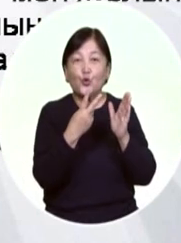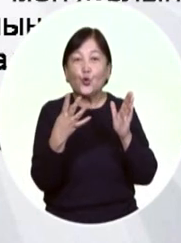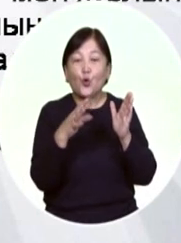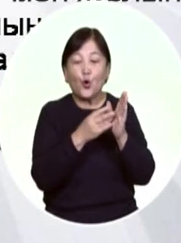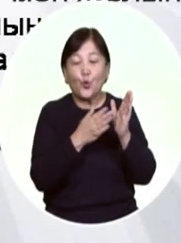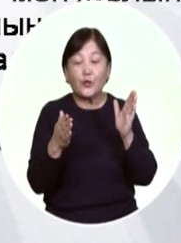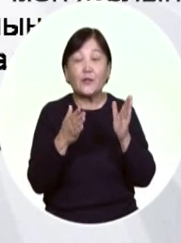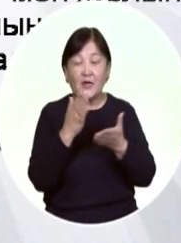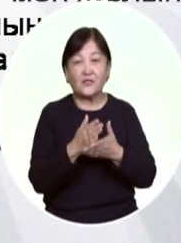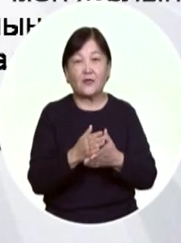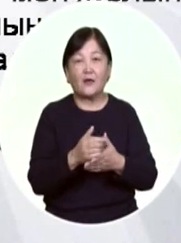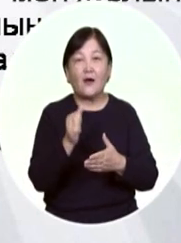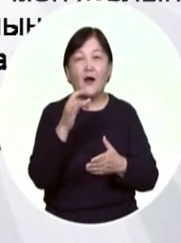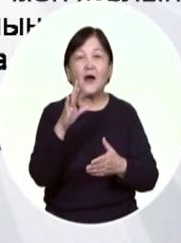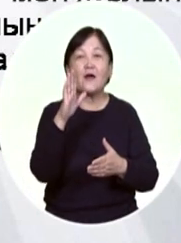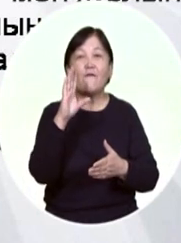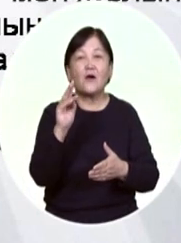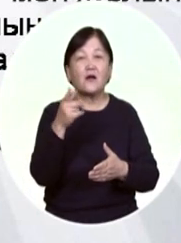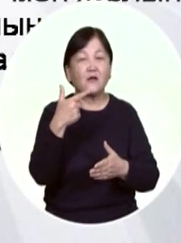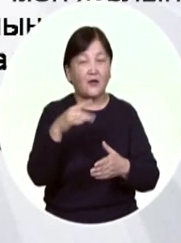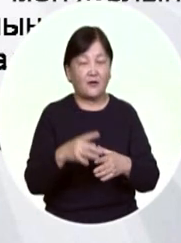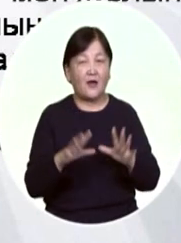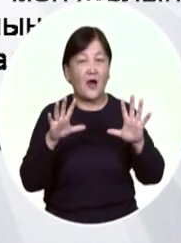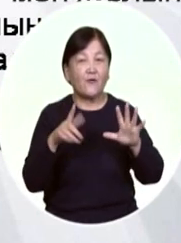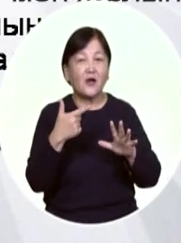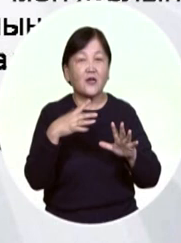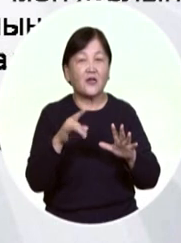А 10 гэр гэдэг бол бүр сонирхолтой.